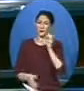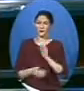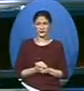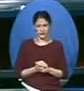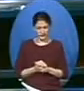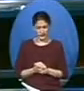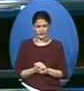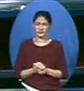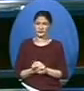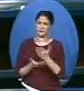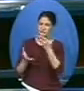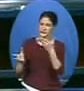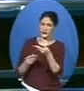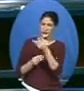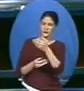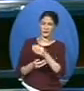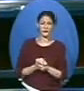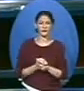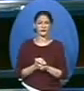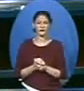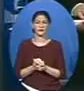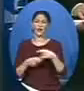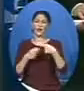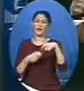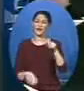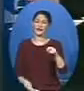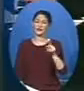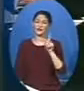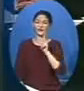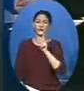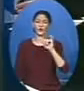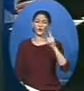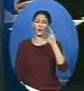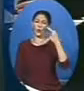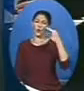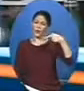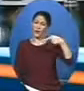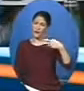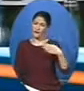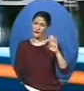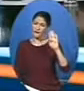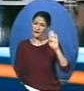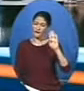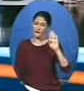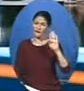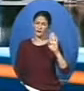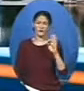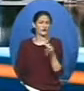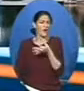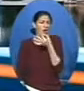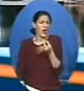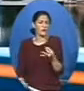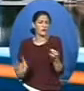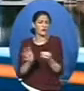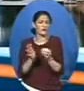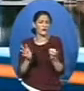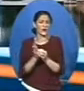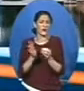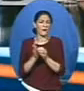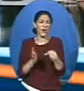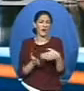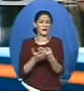ראס, שהוא מנכ"ל משותף של קרן אברהם. שלום. חבר הכנסת יוגב, השאלה המתבקשת היא למה בעצם צריך לחוקק חוק, כשיש כבר חוק